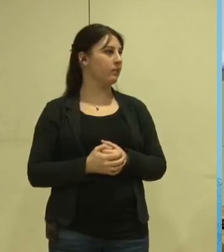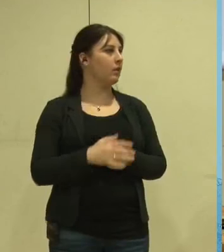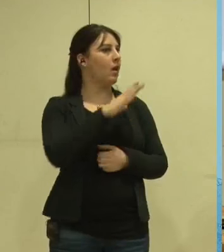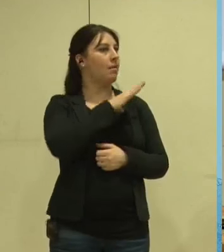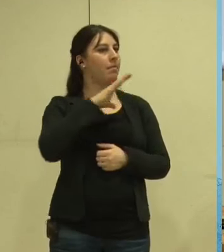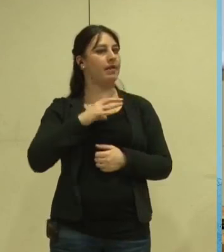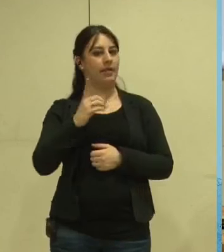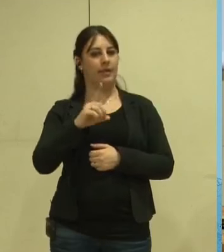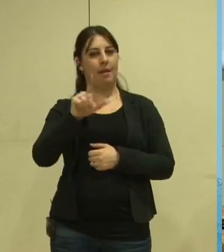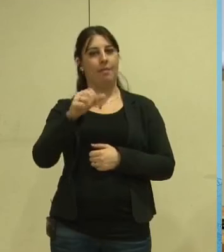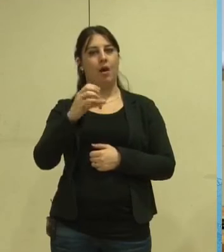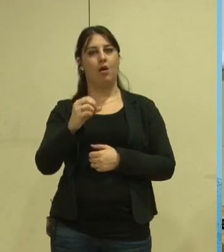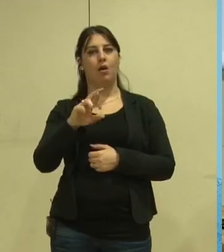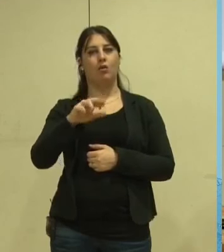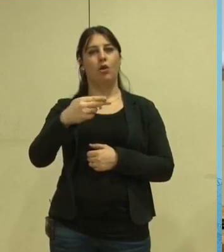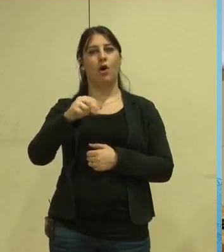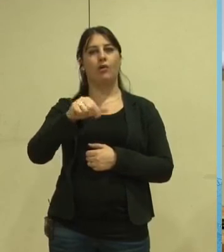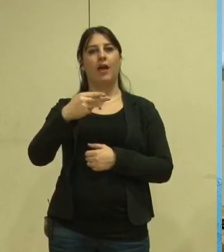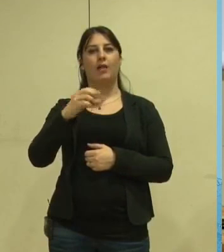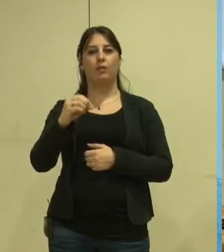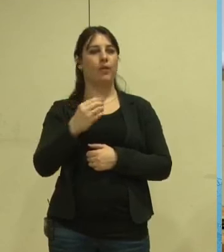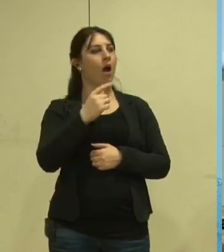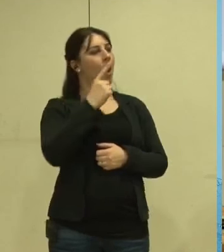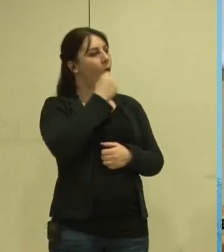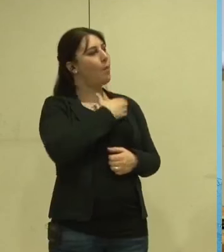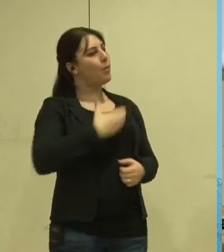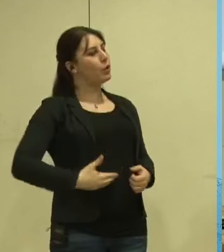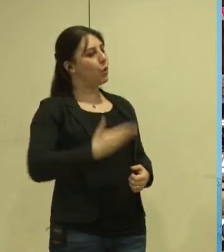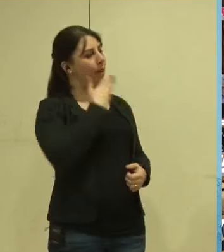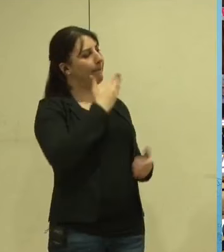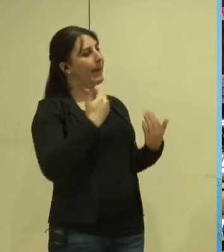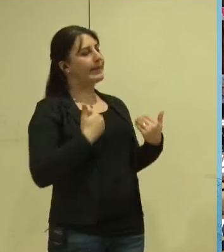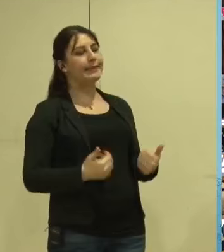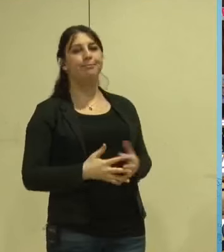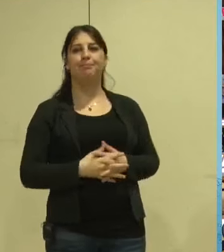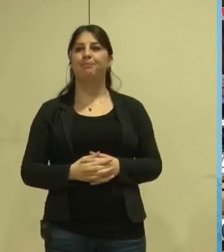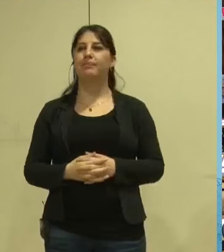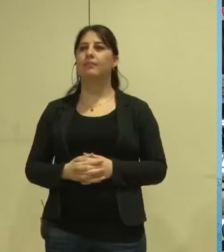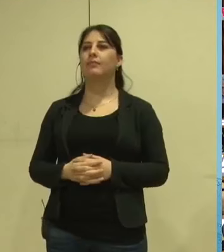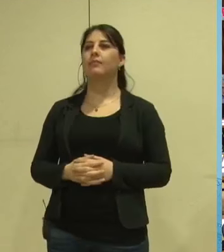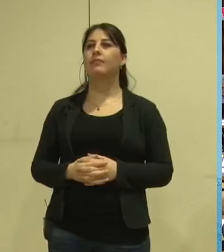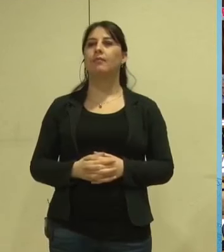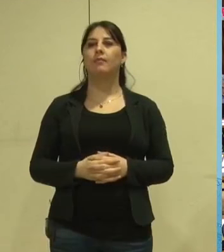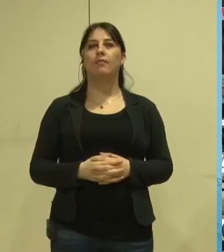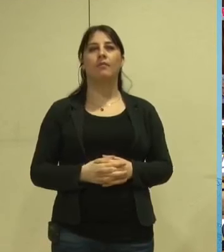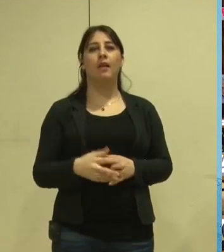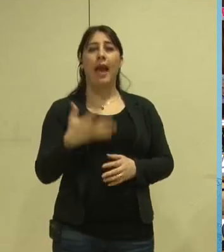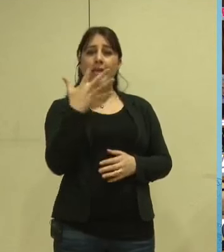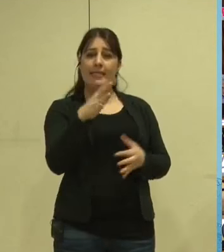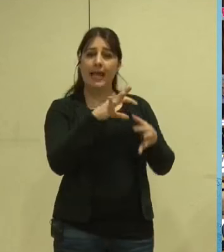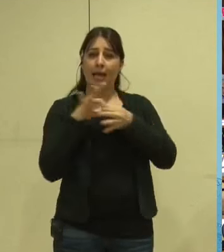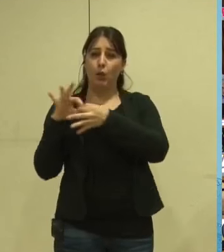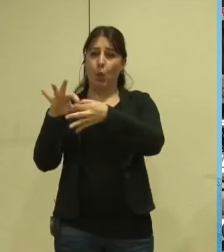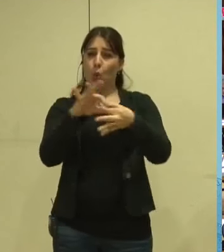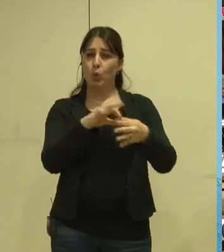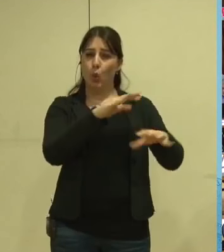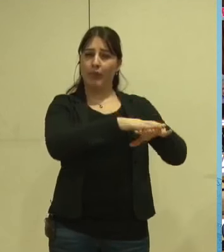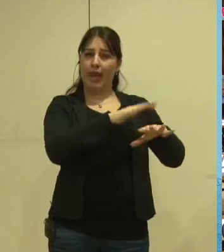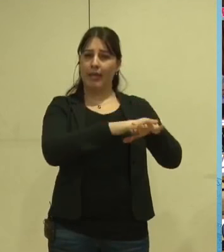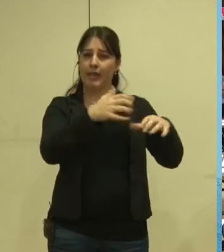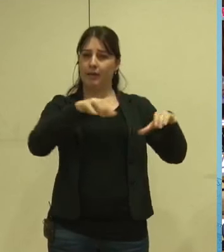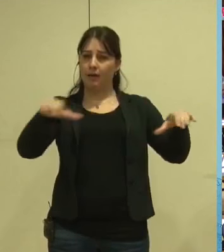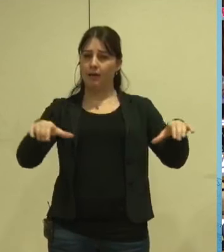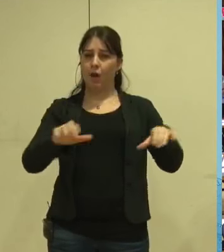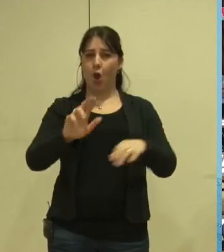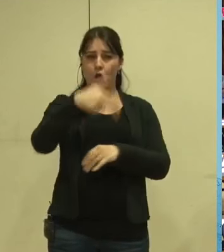Madame Dornano. Merci, Monsieur le maire. Donc, 5 unions de quartiers, nord et